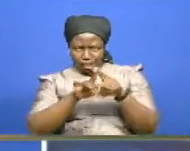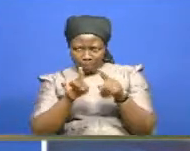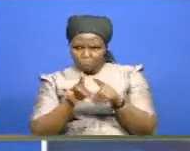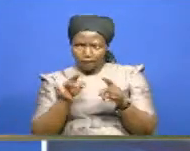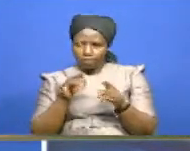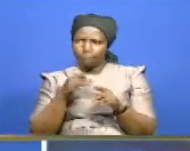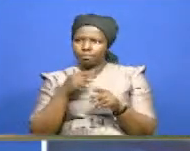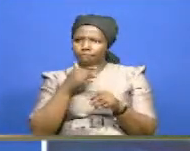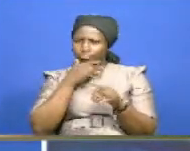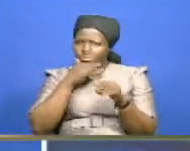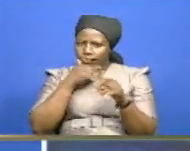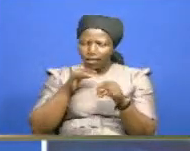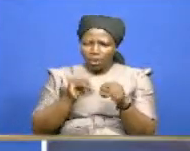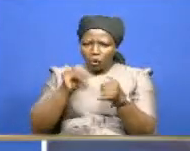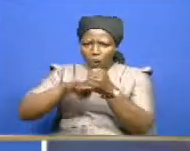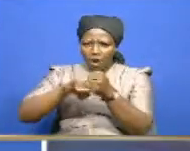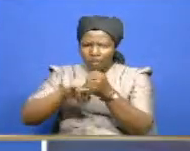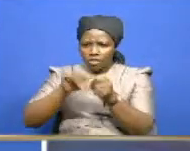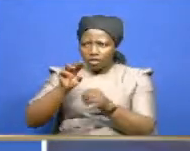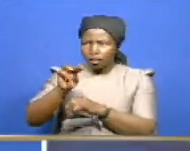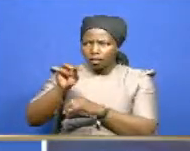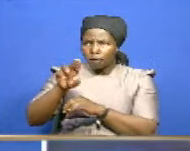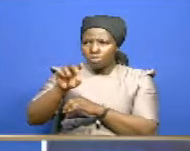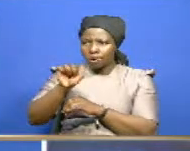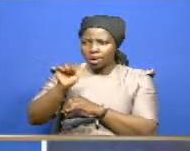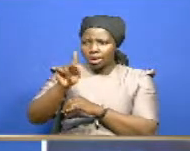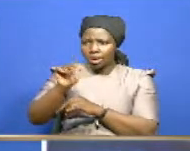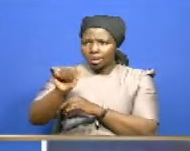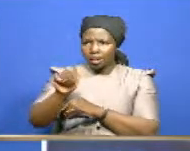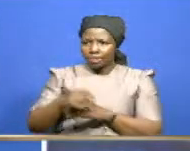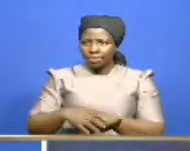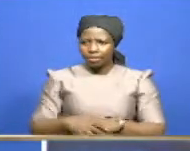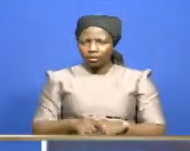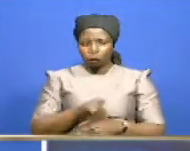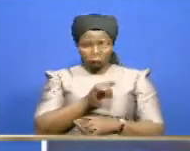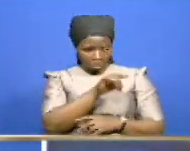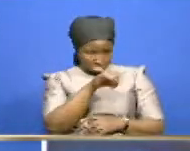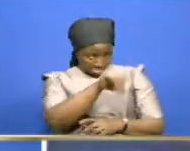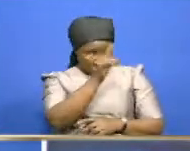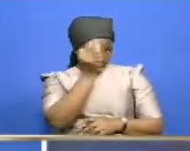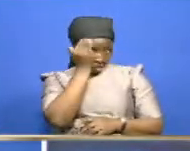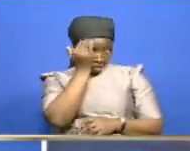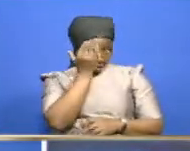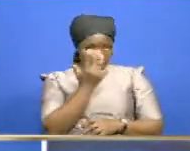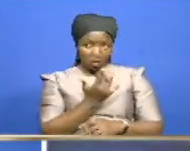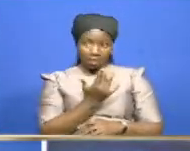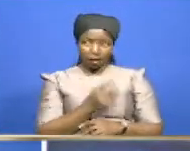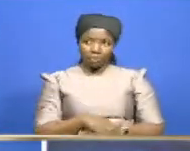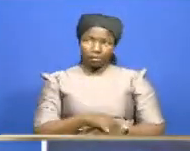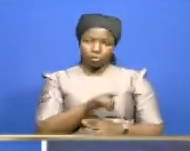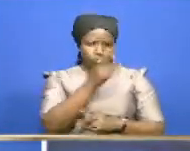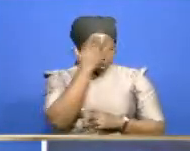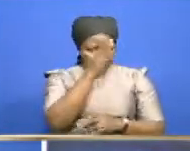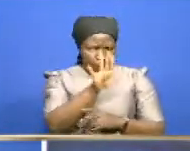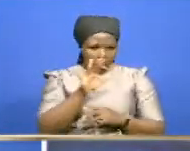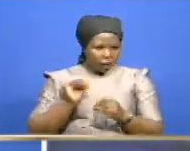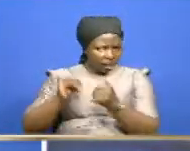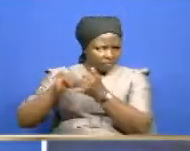Wewe? Utajua wewe kama wewe ni wa Mogaka au ni wa nani? Wacha. Wewe kwani hujui bibi ya Mogaka? Namjua